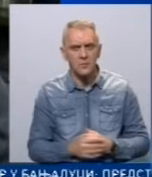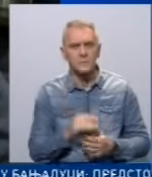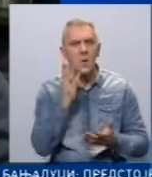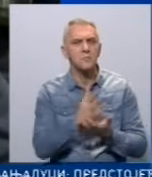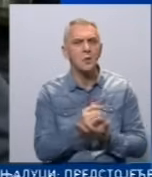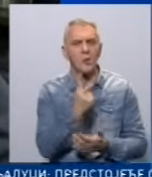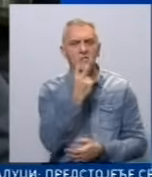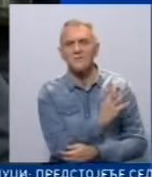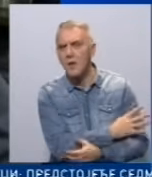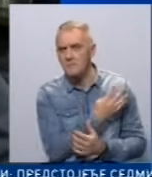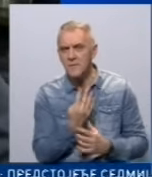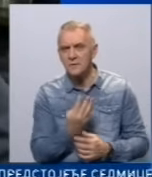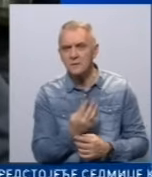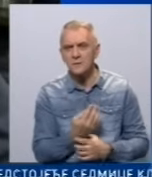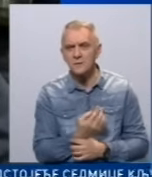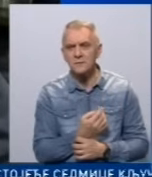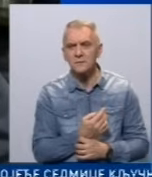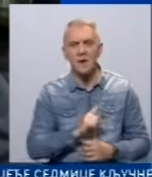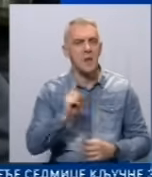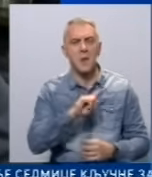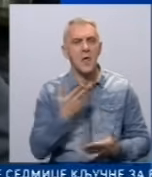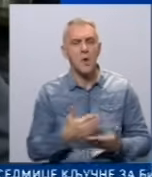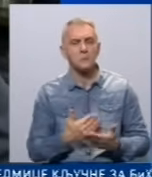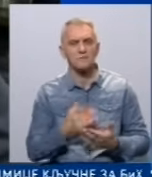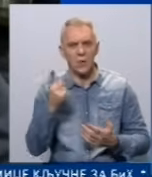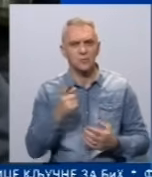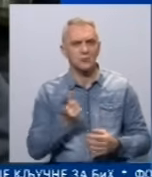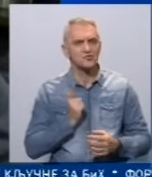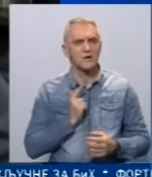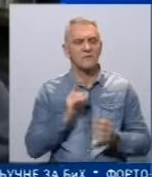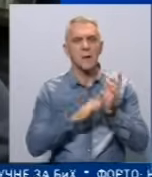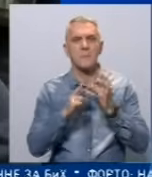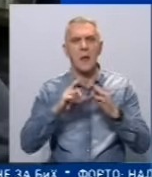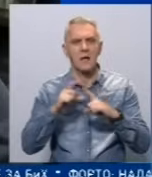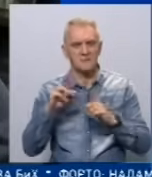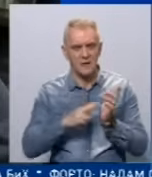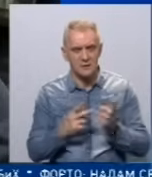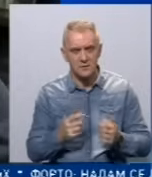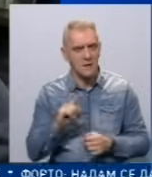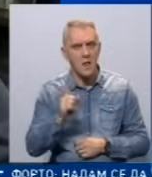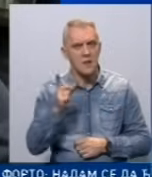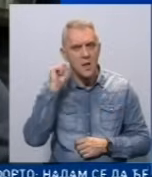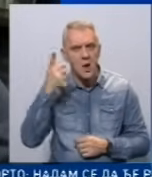mandata, nije opravdao očekivanja našeg odbora. Nije logično da